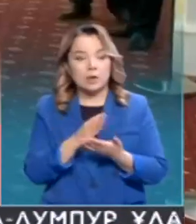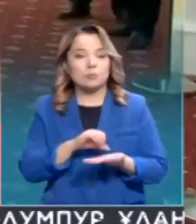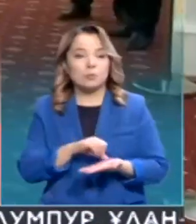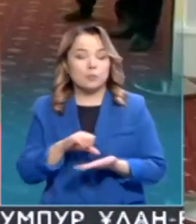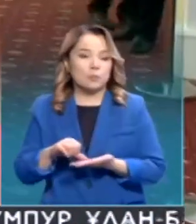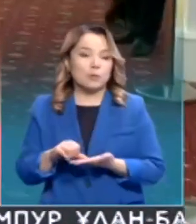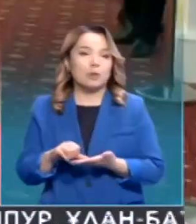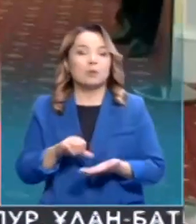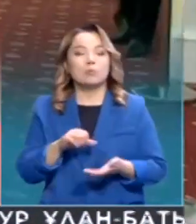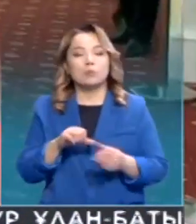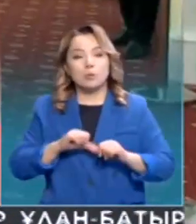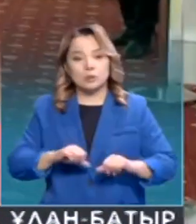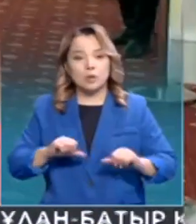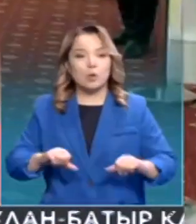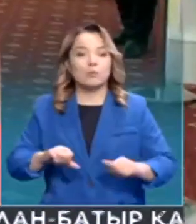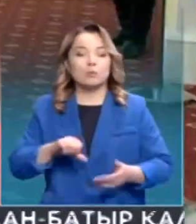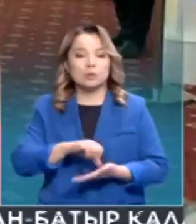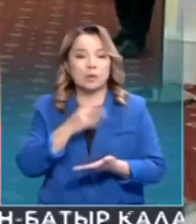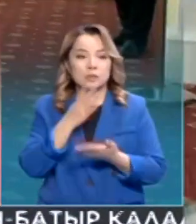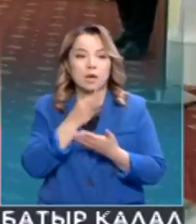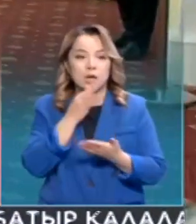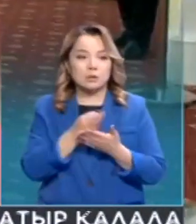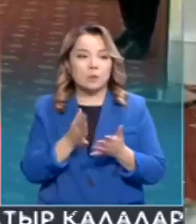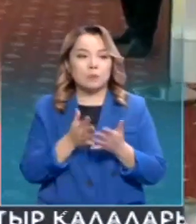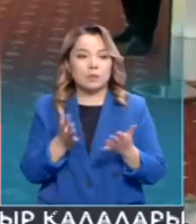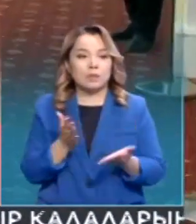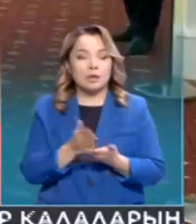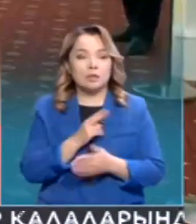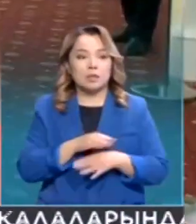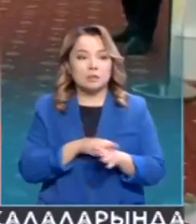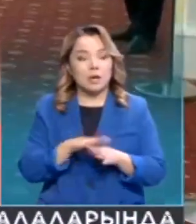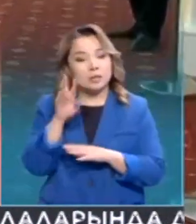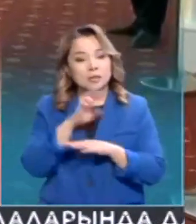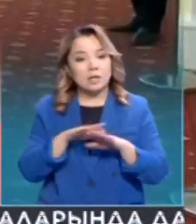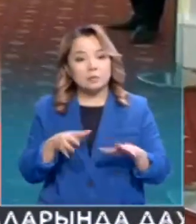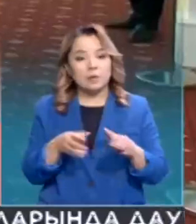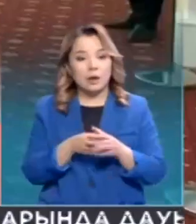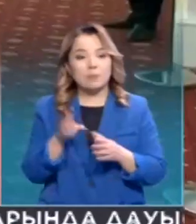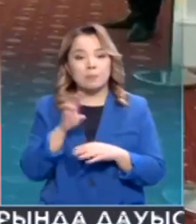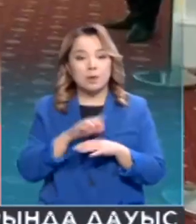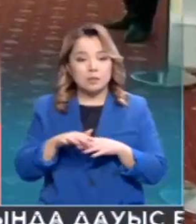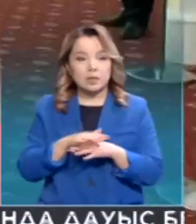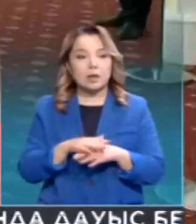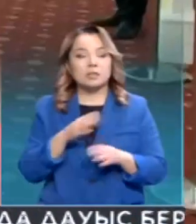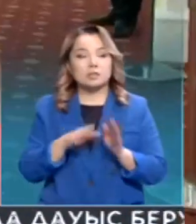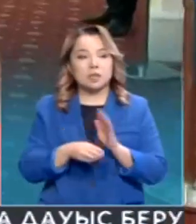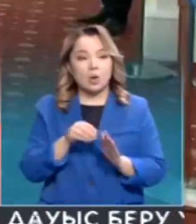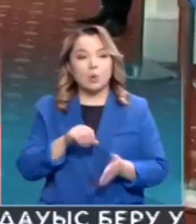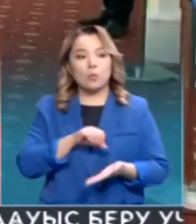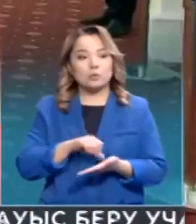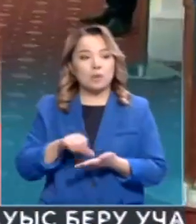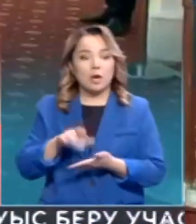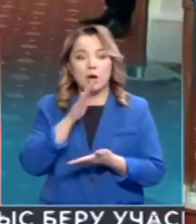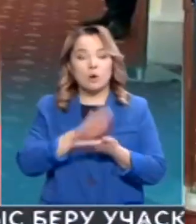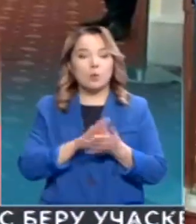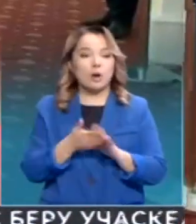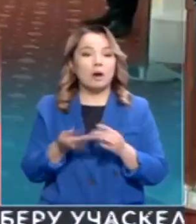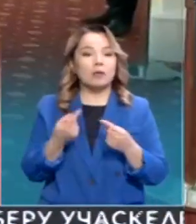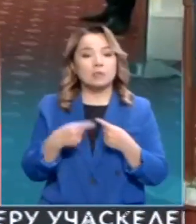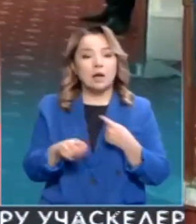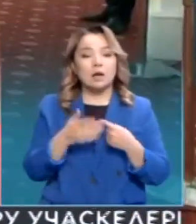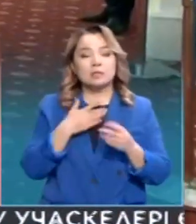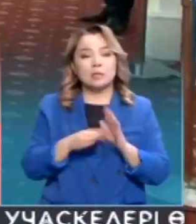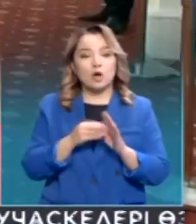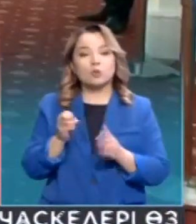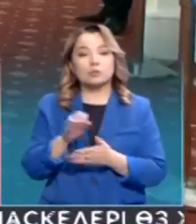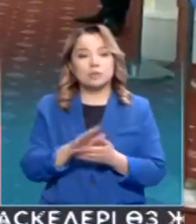бұл өте жауапты іс. Ал айта кету керек, еліміздің батысындағы сайлау учаскелерде уақыт айырмашылығына байланысты дауыс